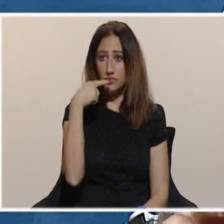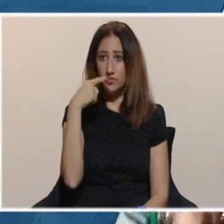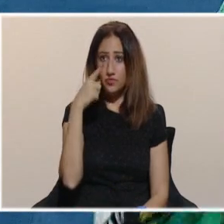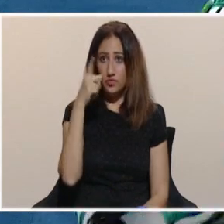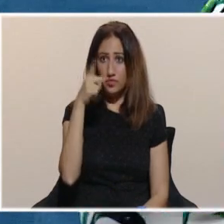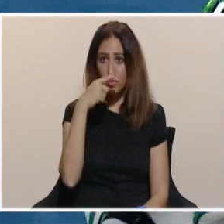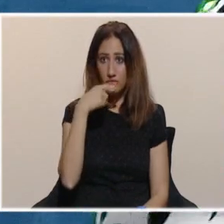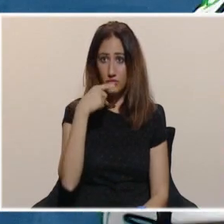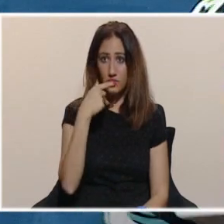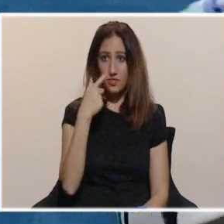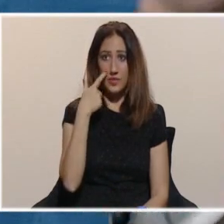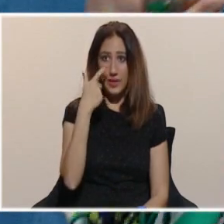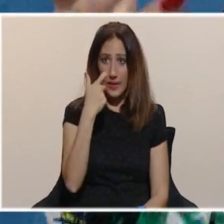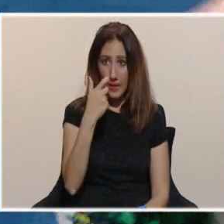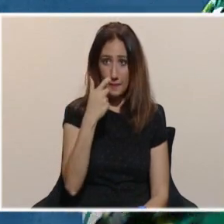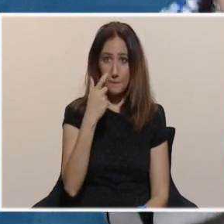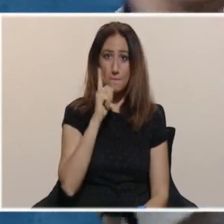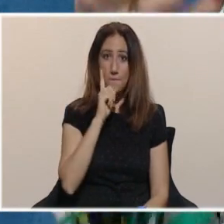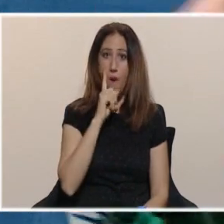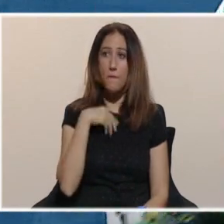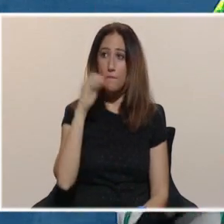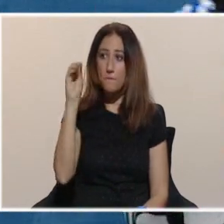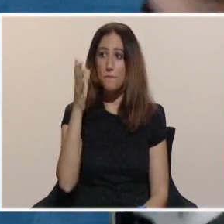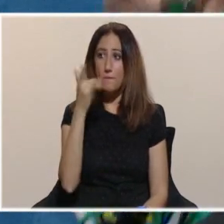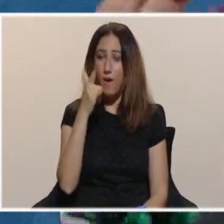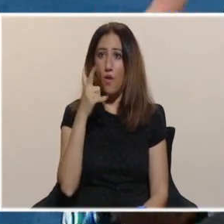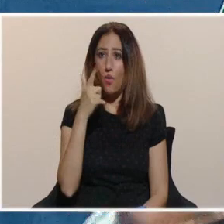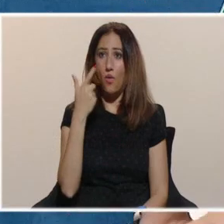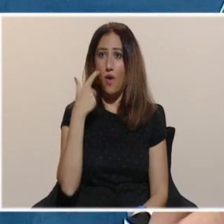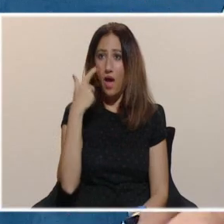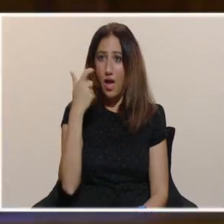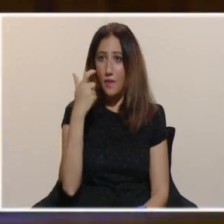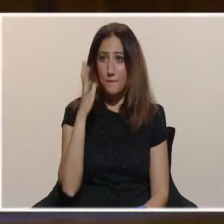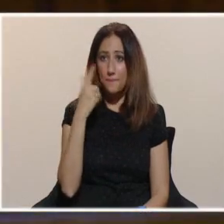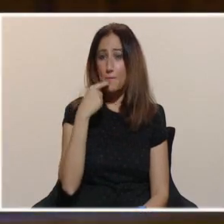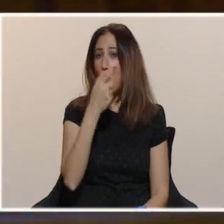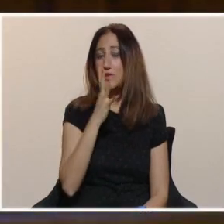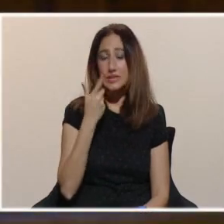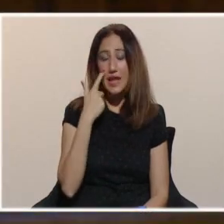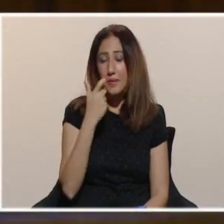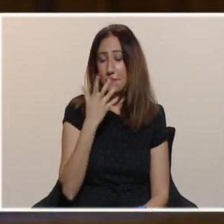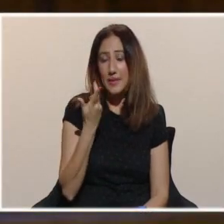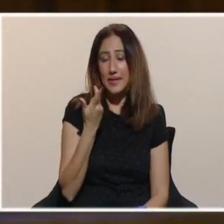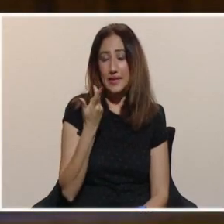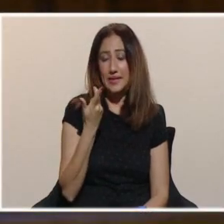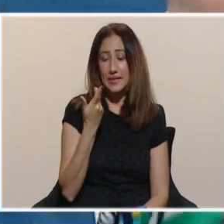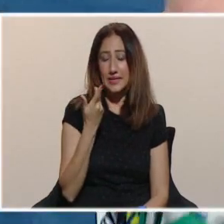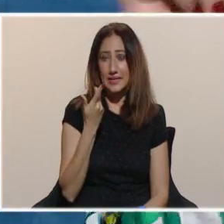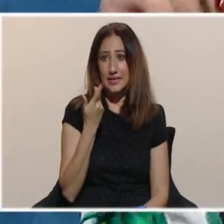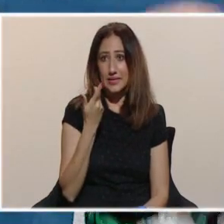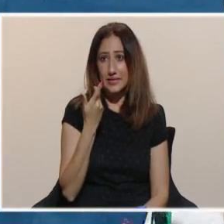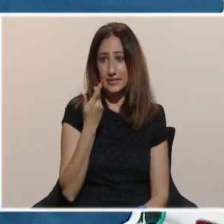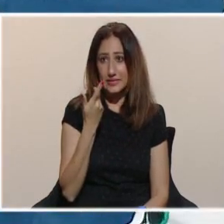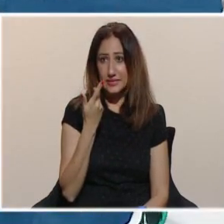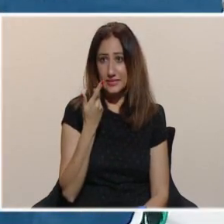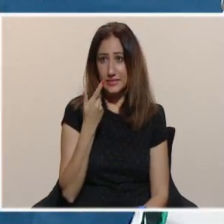هي وصيتي كانت لأمي والأخويا كانت إيه؟ إن هما إن